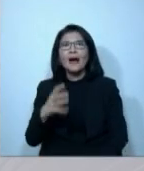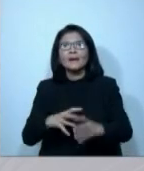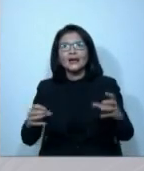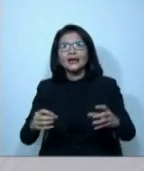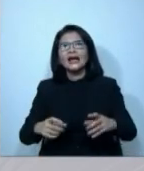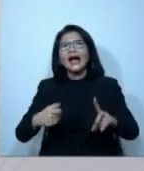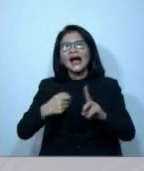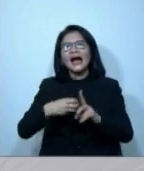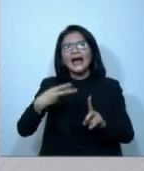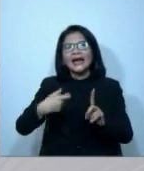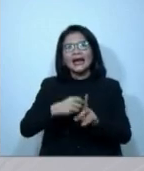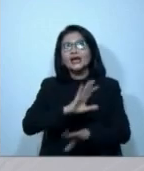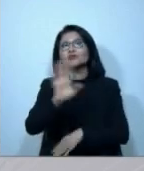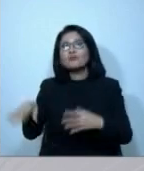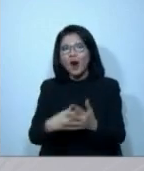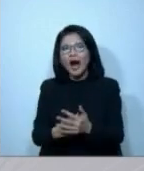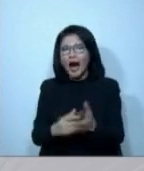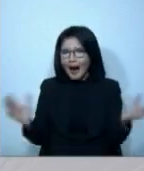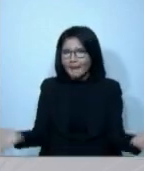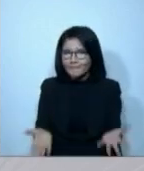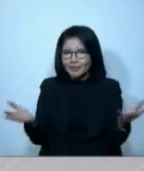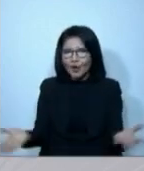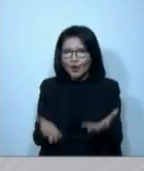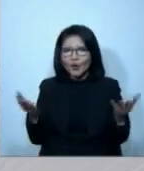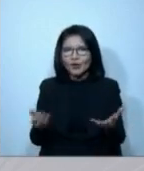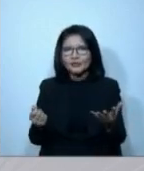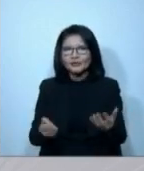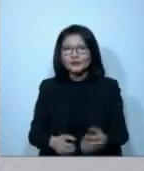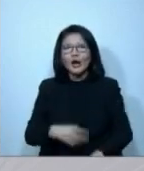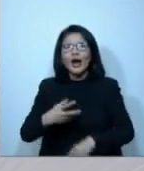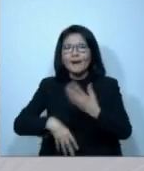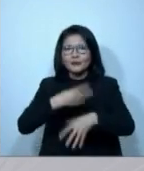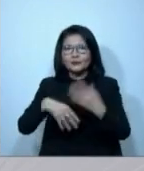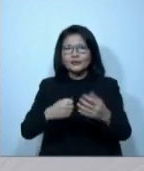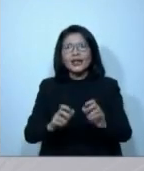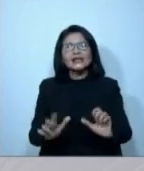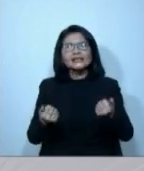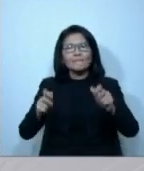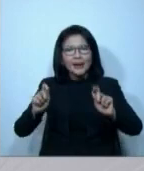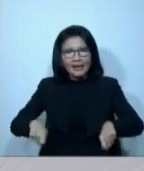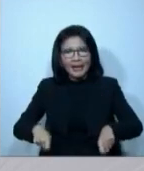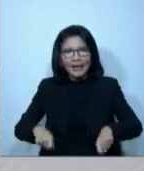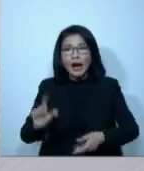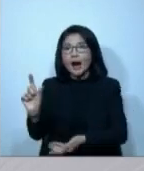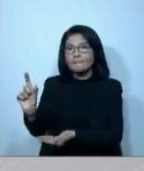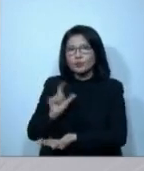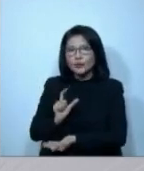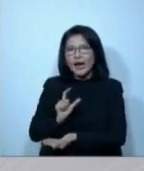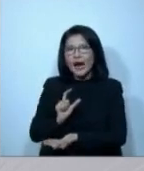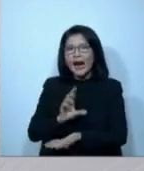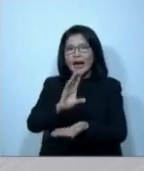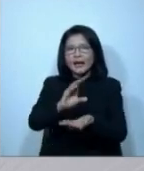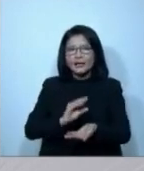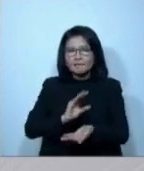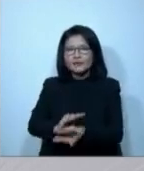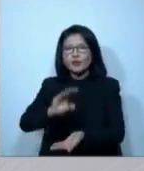KEK-KEK semua, mendorong hilirisasi, menciptakan lapangan kerja, mengundang